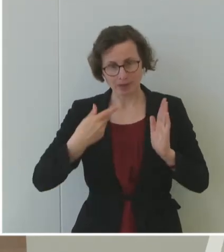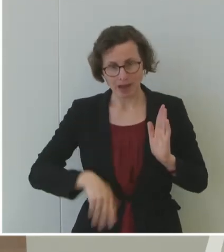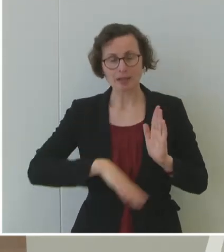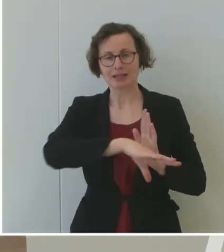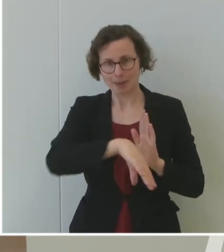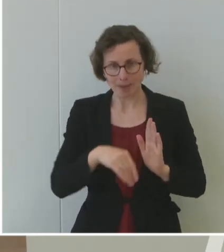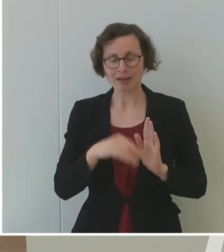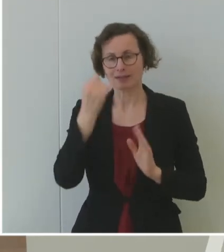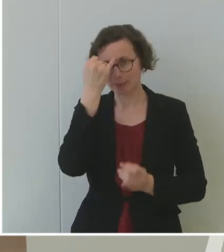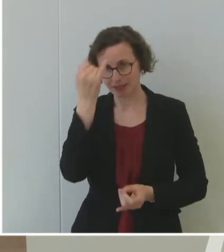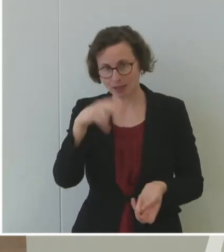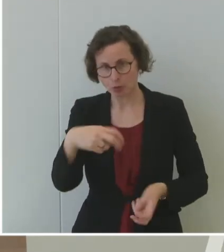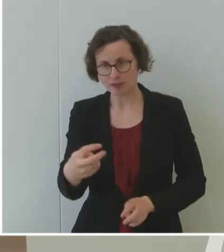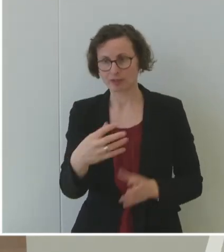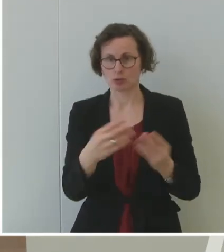Lösungen.